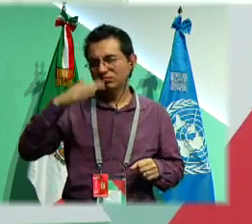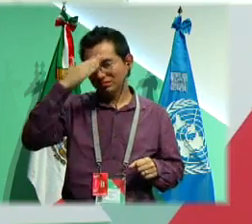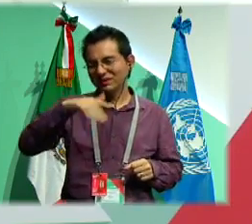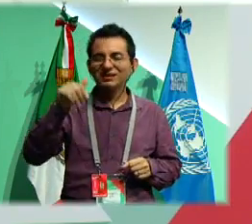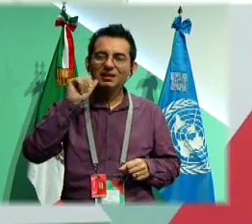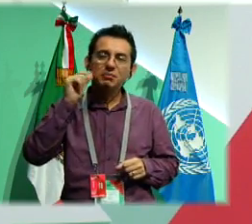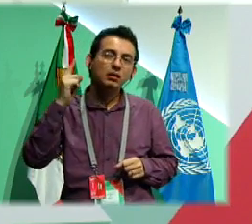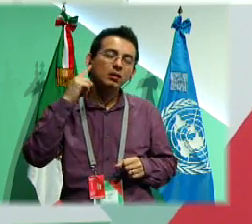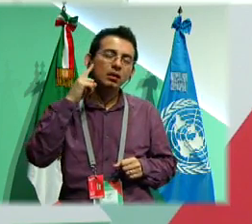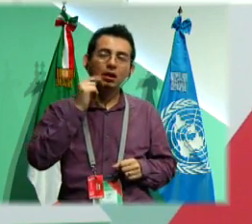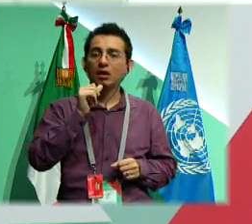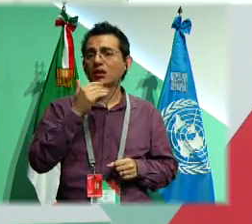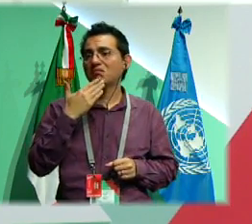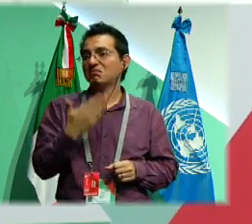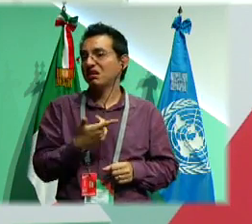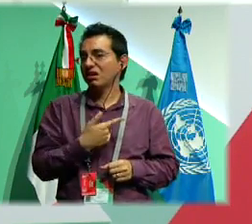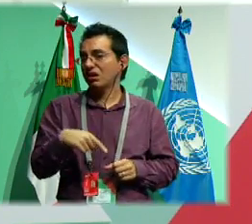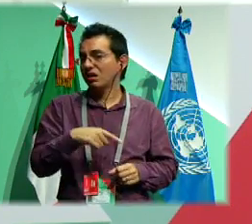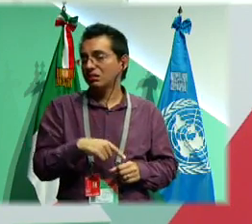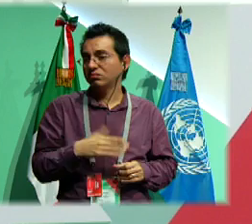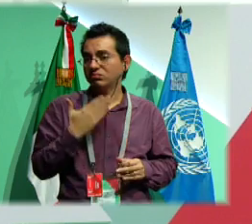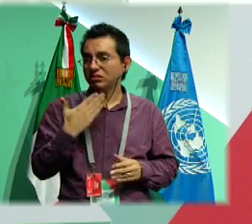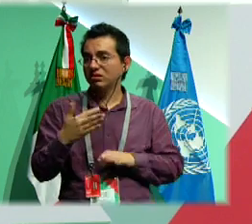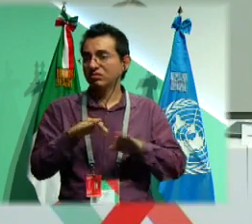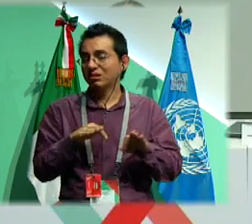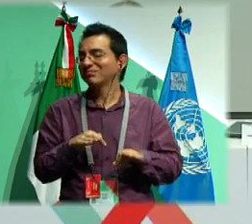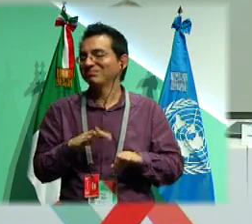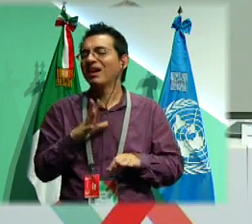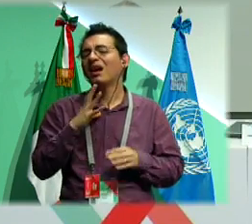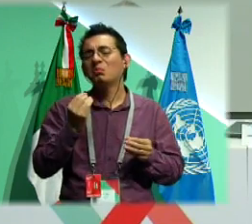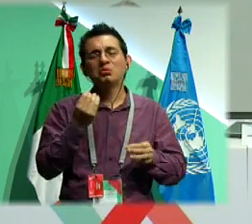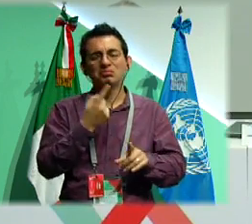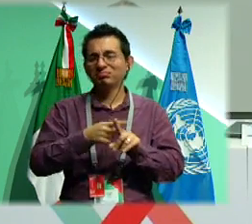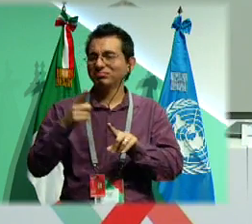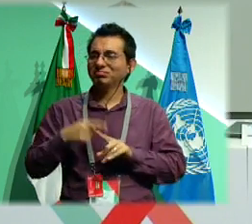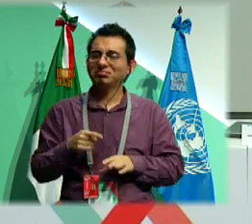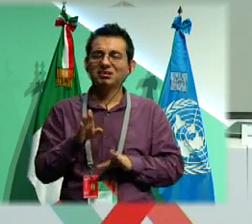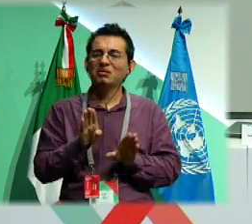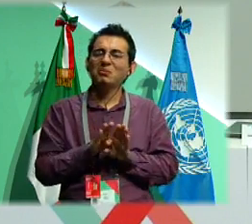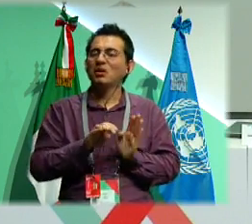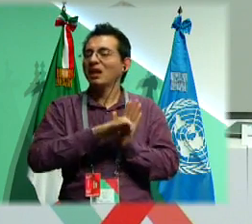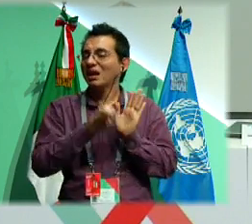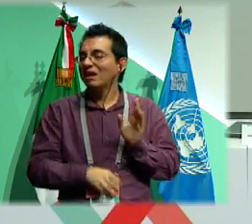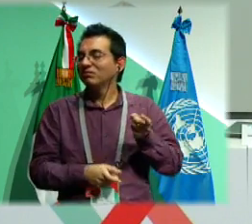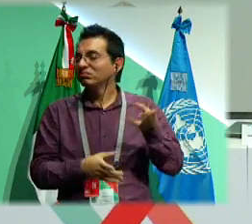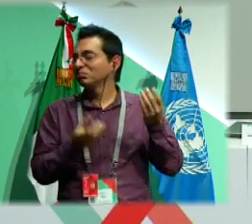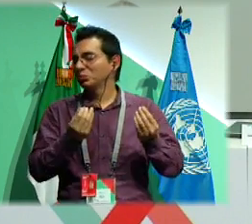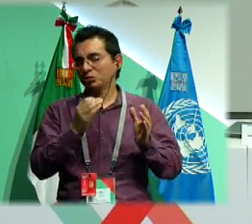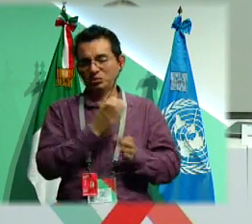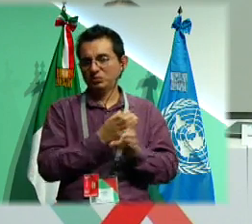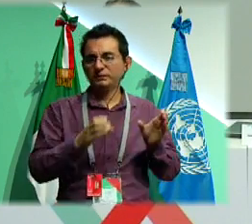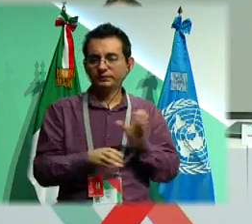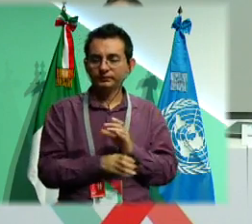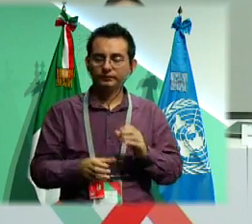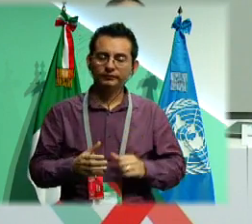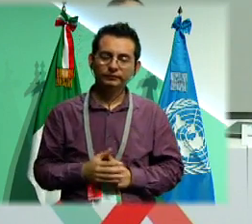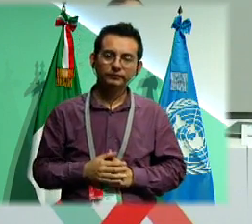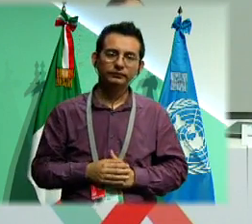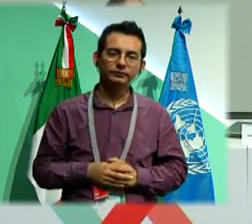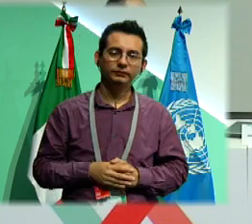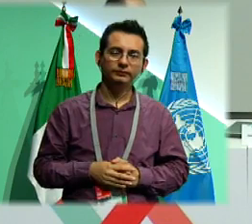heureuse simplement parce qu'il y a commerce, mais il y a beaucoup d'exemples où ces accords sont bénéfiques.